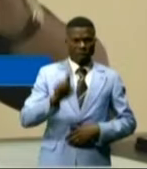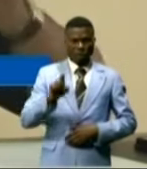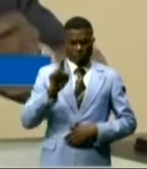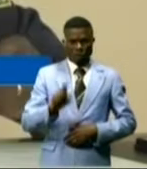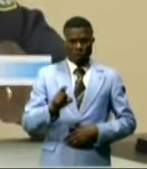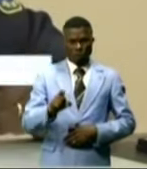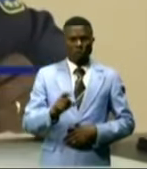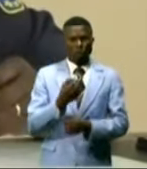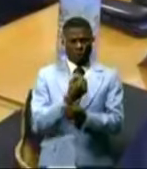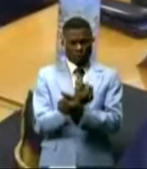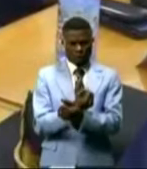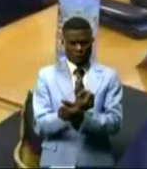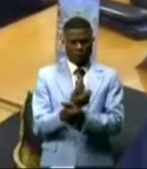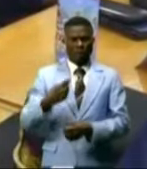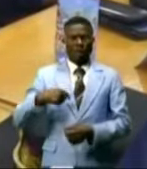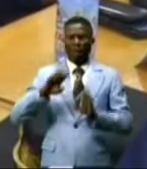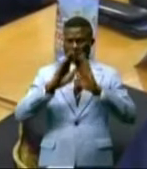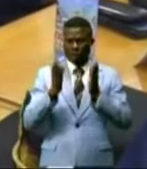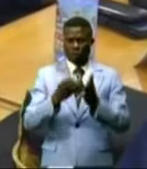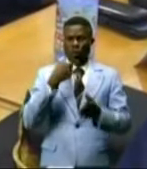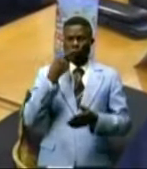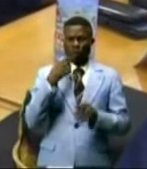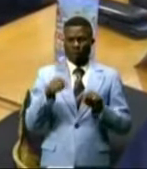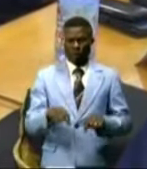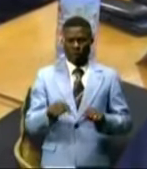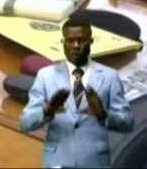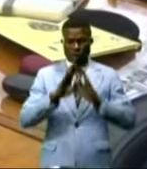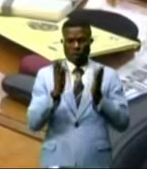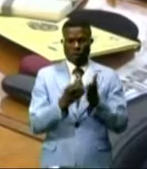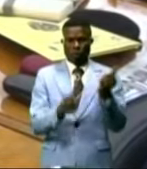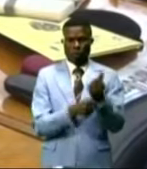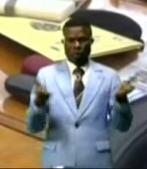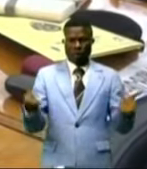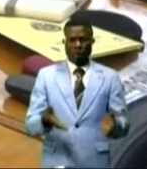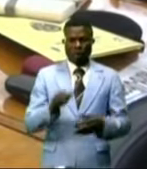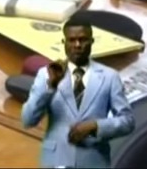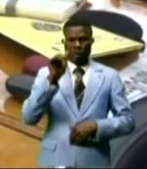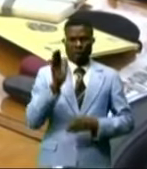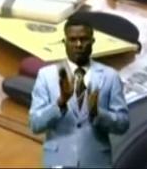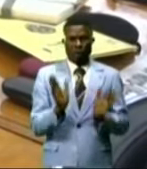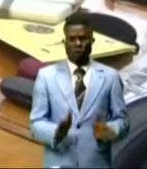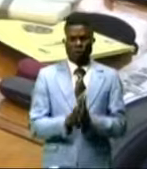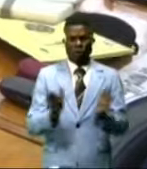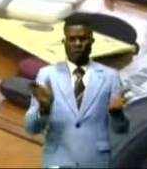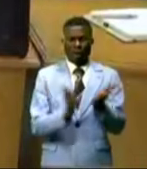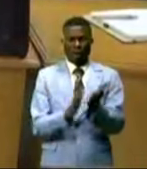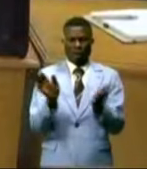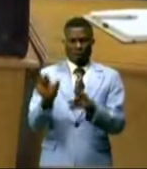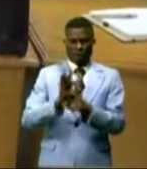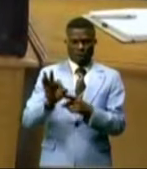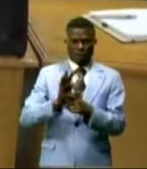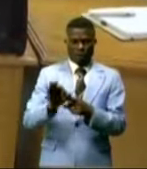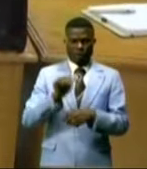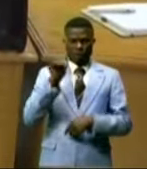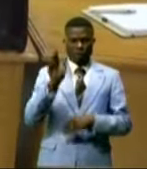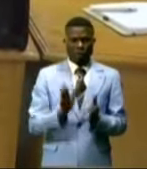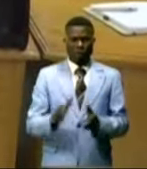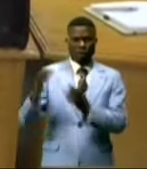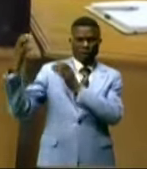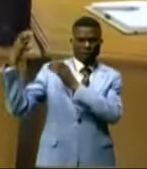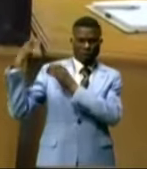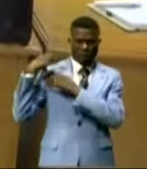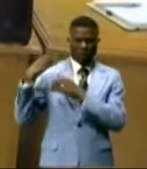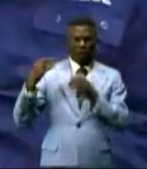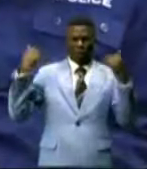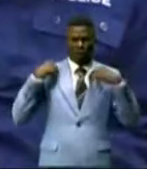à ce que nous disons. Parmi les participants à ces travaux, les directeurs généraux des écoles de formation, les directeurs chefs et